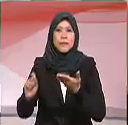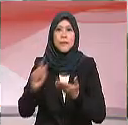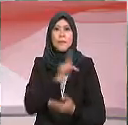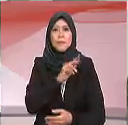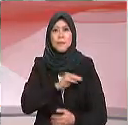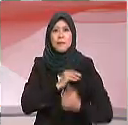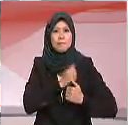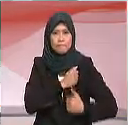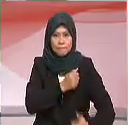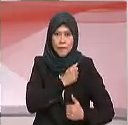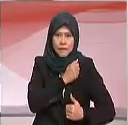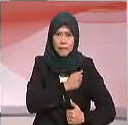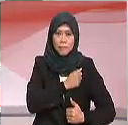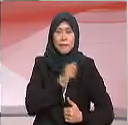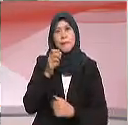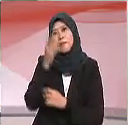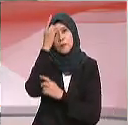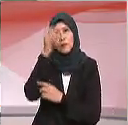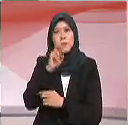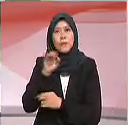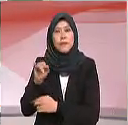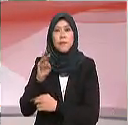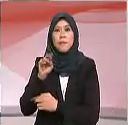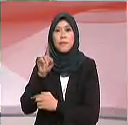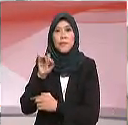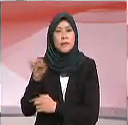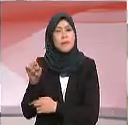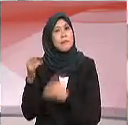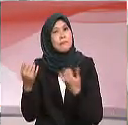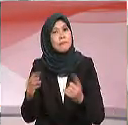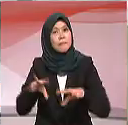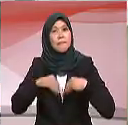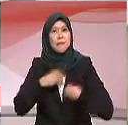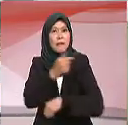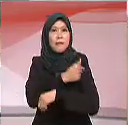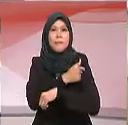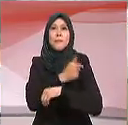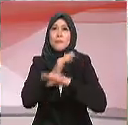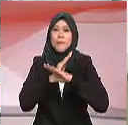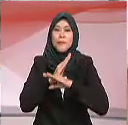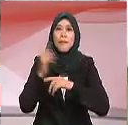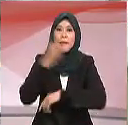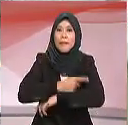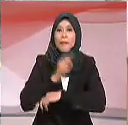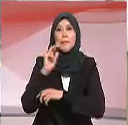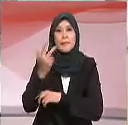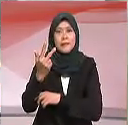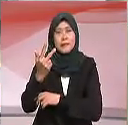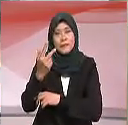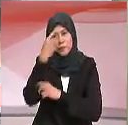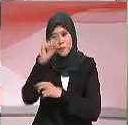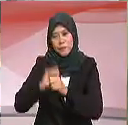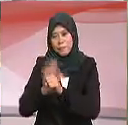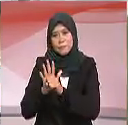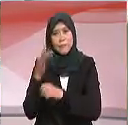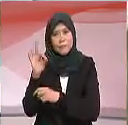Kementerian Pertahanan Datuk Seri Muiz Abdul Aziz turut menerima suntikan pada hari ketiga program imunisasi